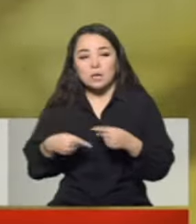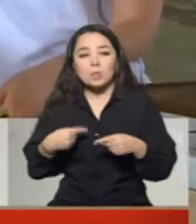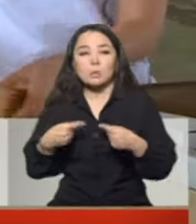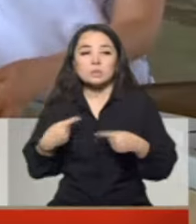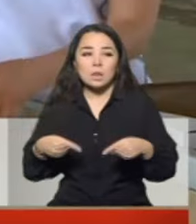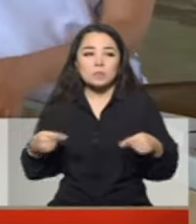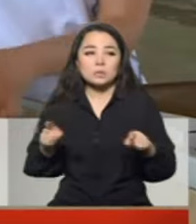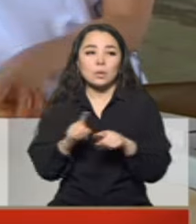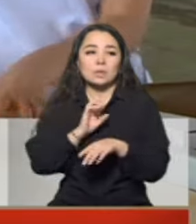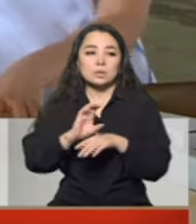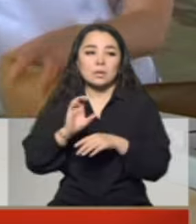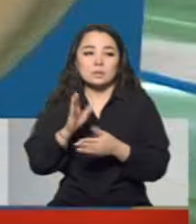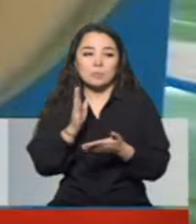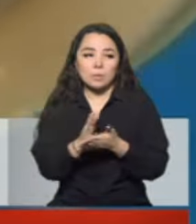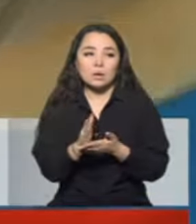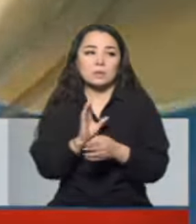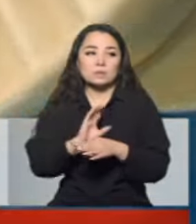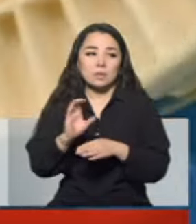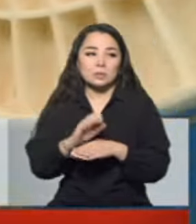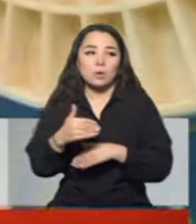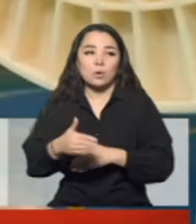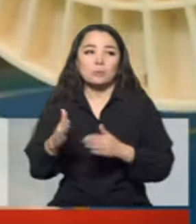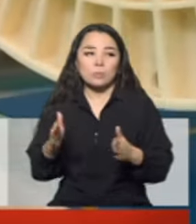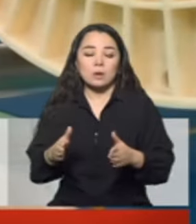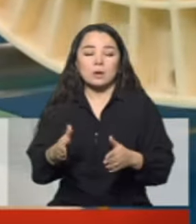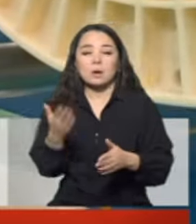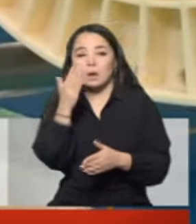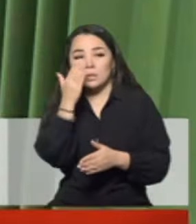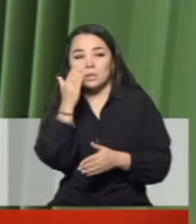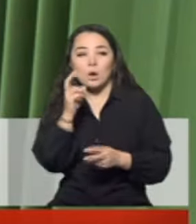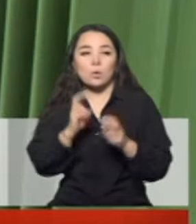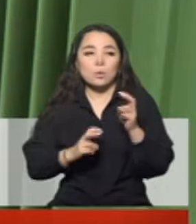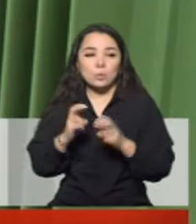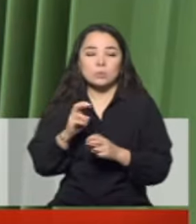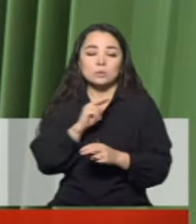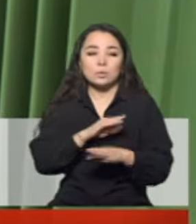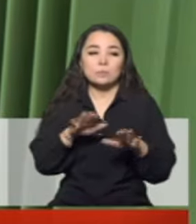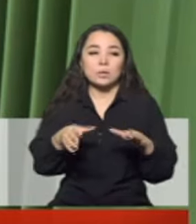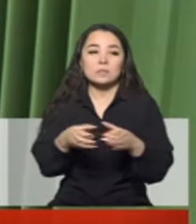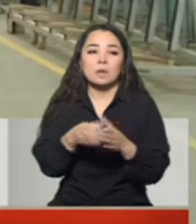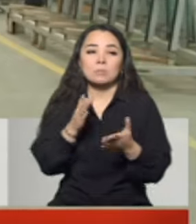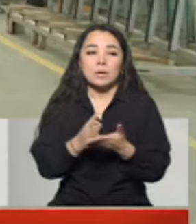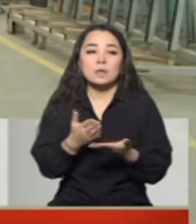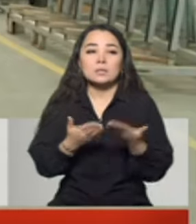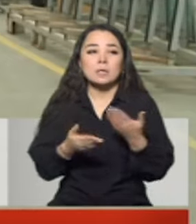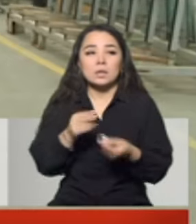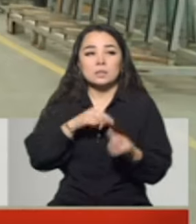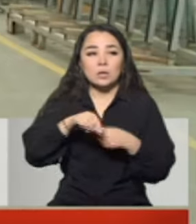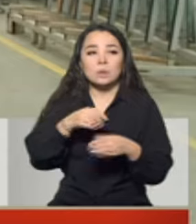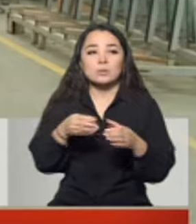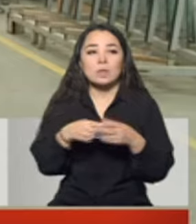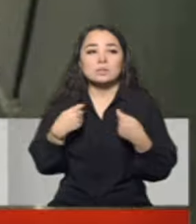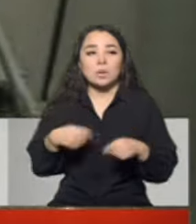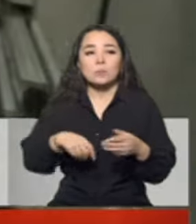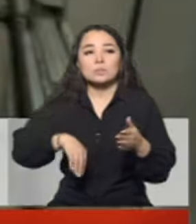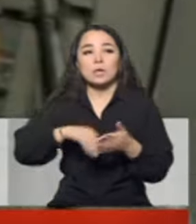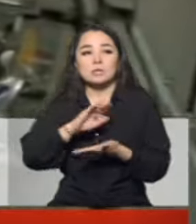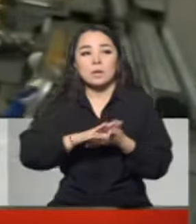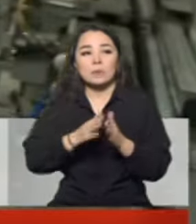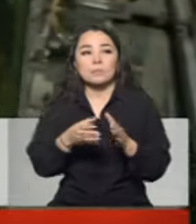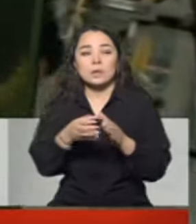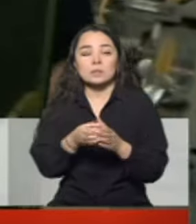кондитер өнімдерін экспорттайды. Трансформатор, құбыр, әйнек секілді өнеркәсіп өнімдері де бар. Екі ел кәсіпкерлері өзара сауда-саттық, қызмет